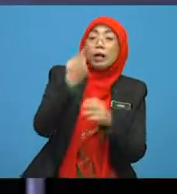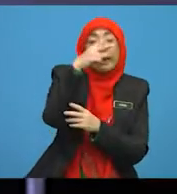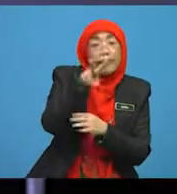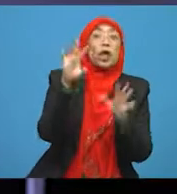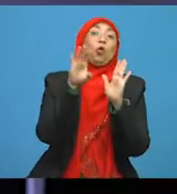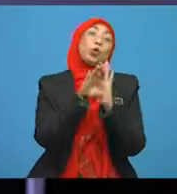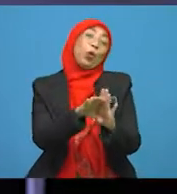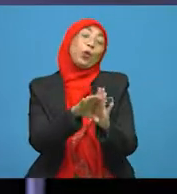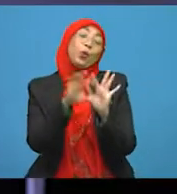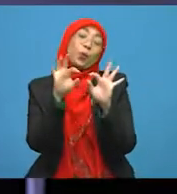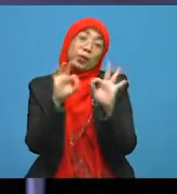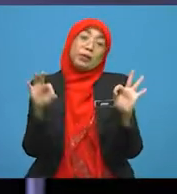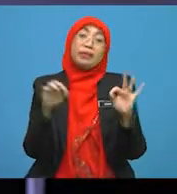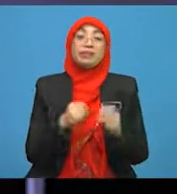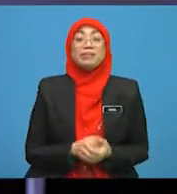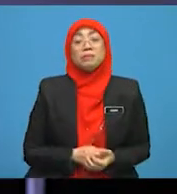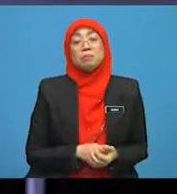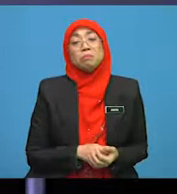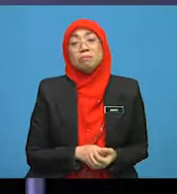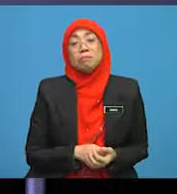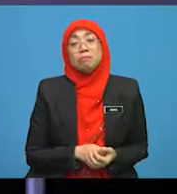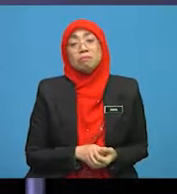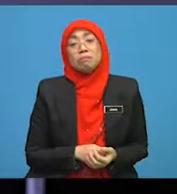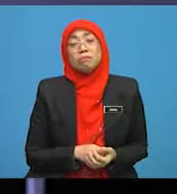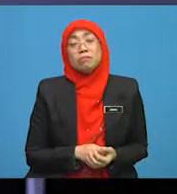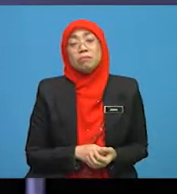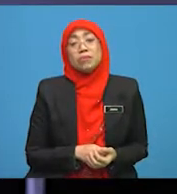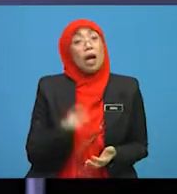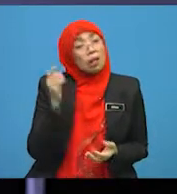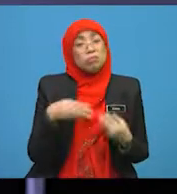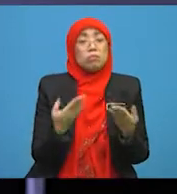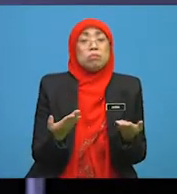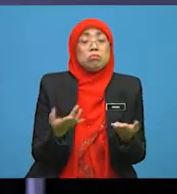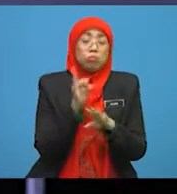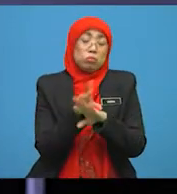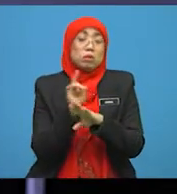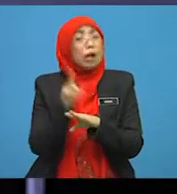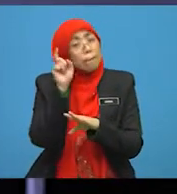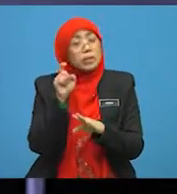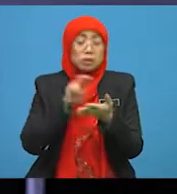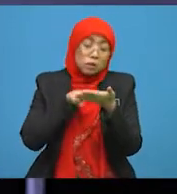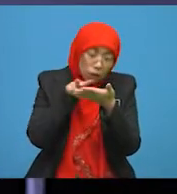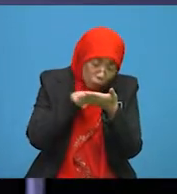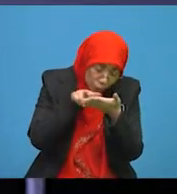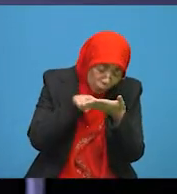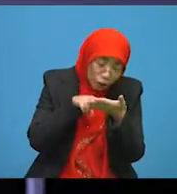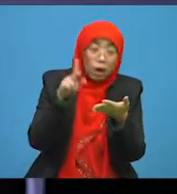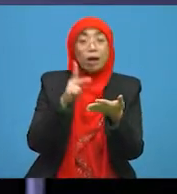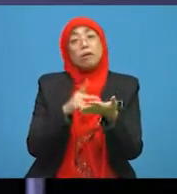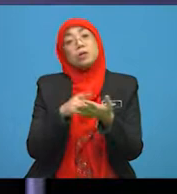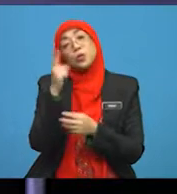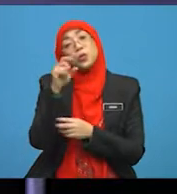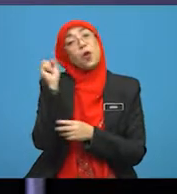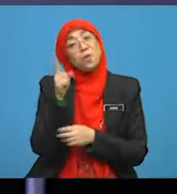Cikgu sarankan pelajar-pelajar rajin-rajinlah merujuk kamus untuk mendapatkan lebih banyak contoh